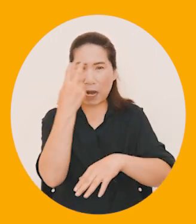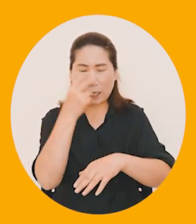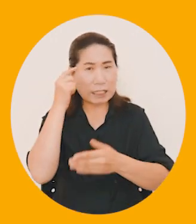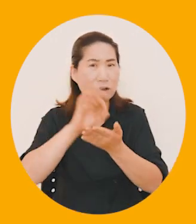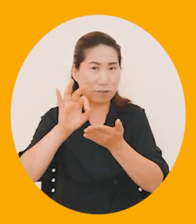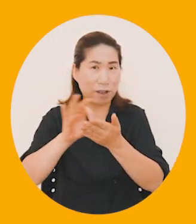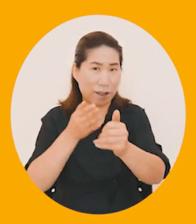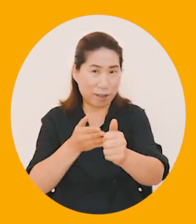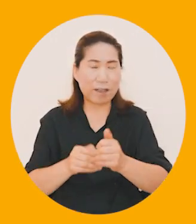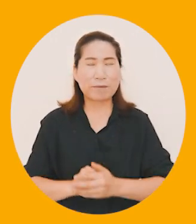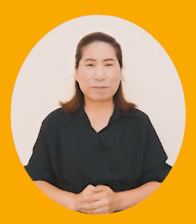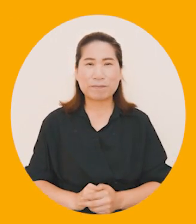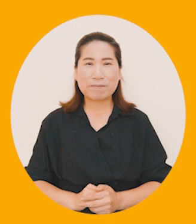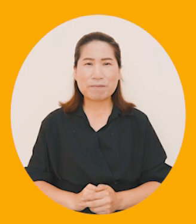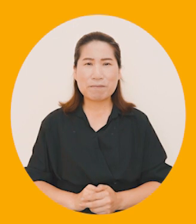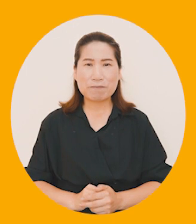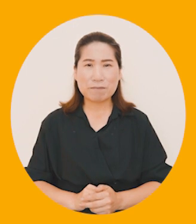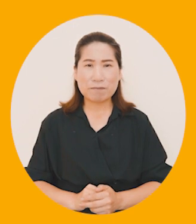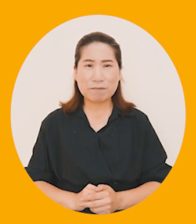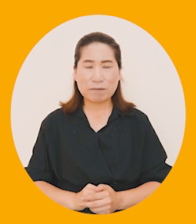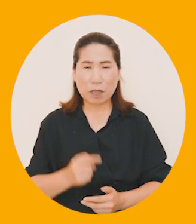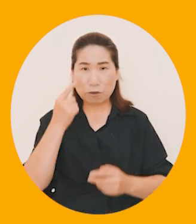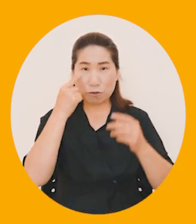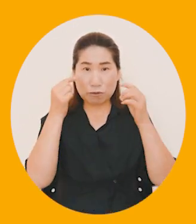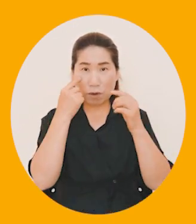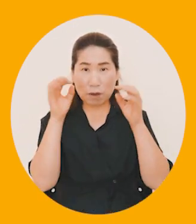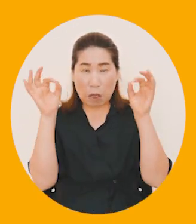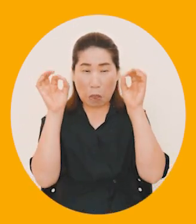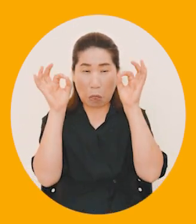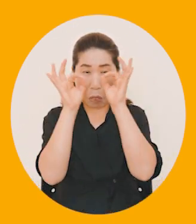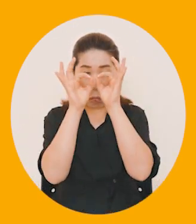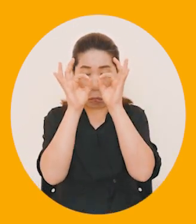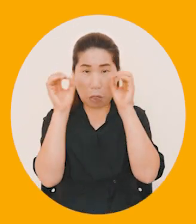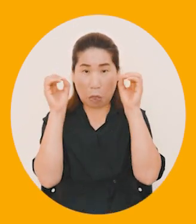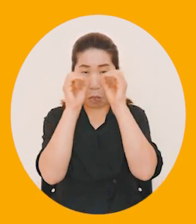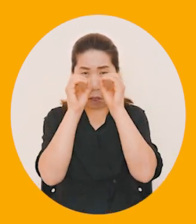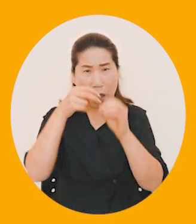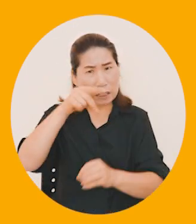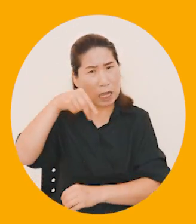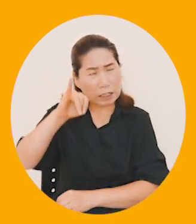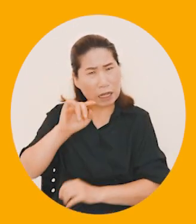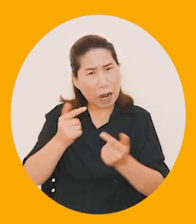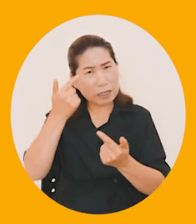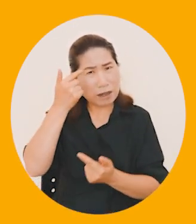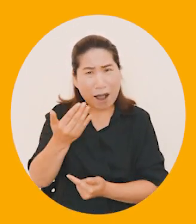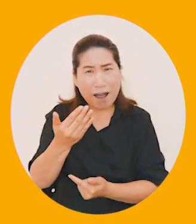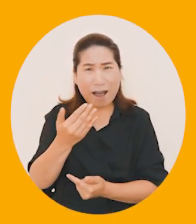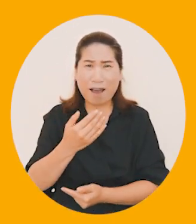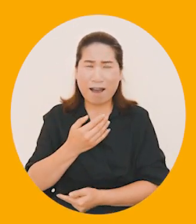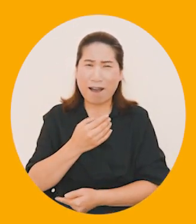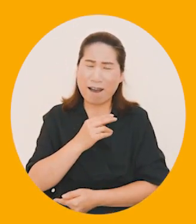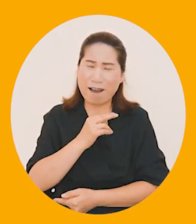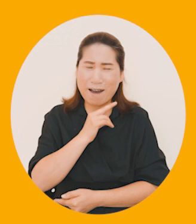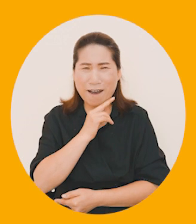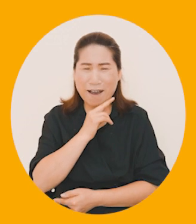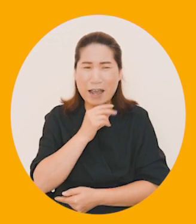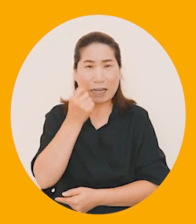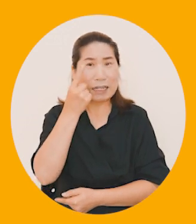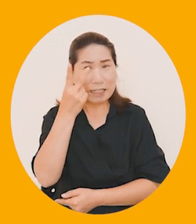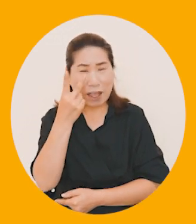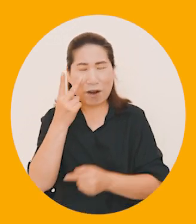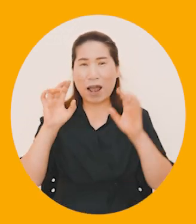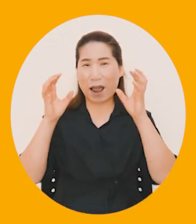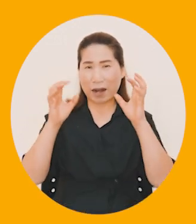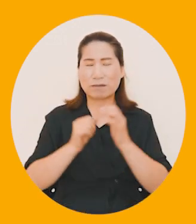쓰도록 합니다. 눈을 가운데로 모아뜨면서 흰자위만 보이는데 사시가 아닐까요? 1개월에서 2개월